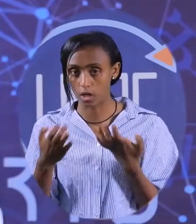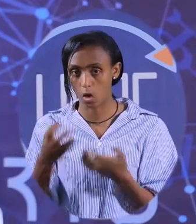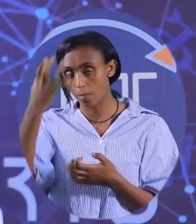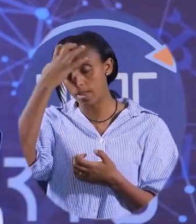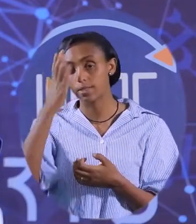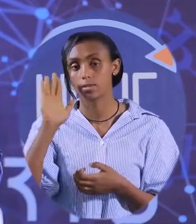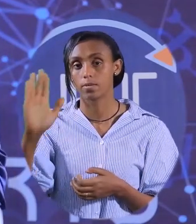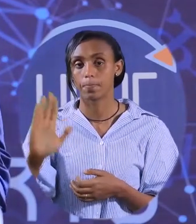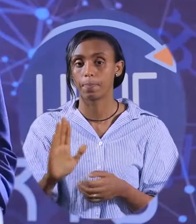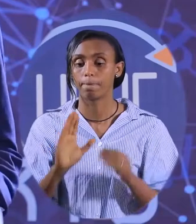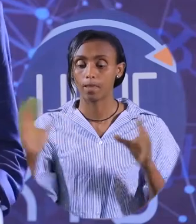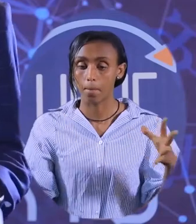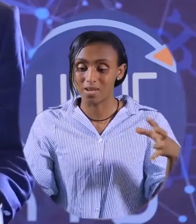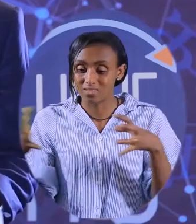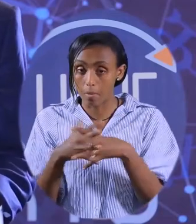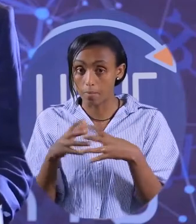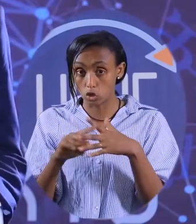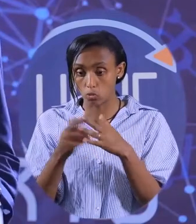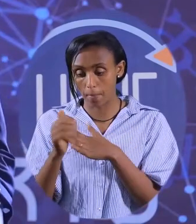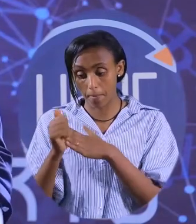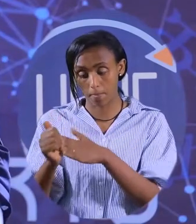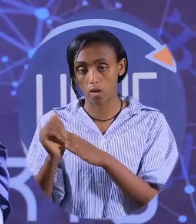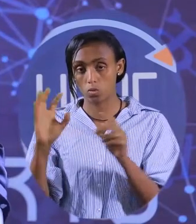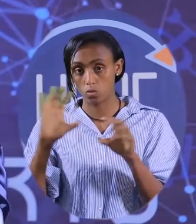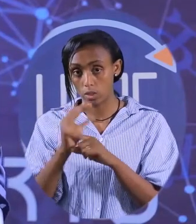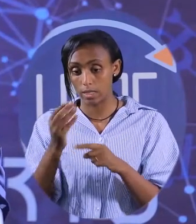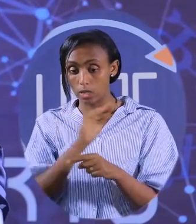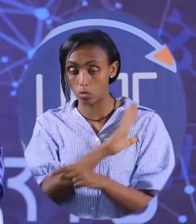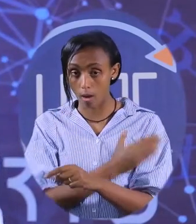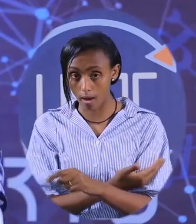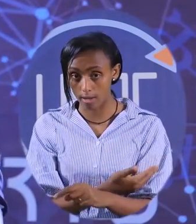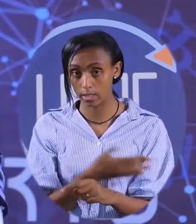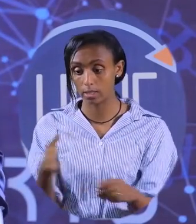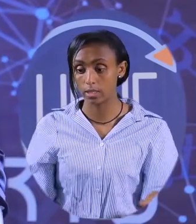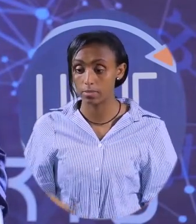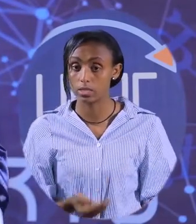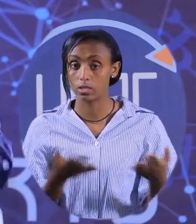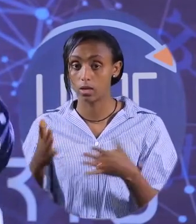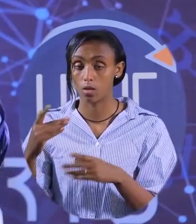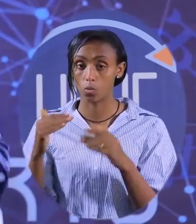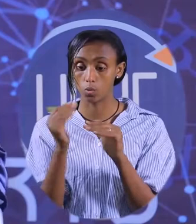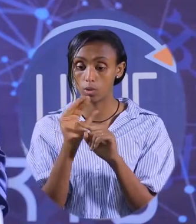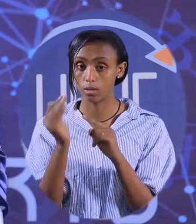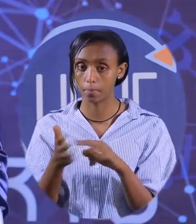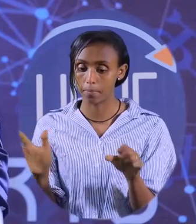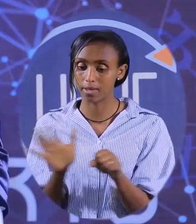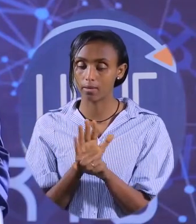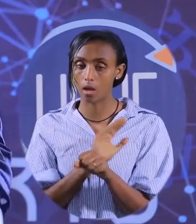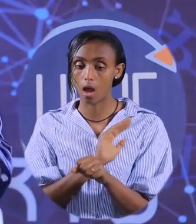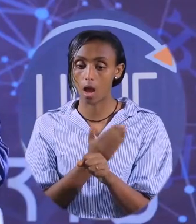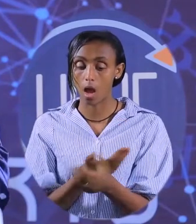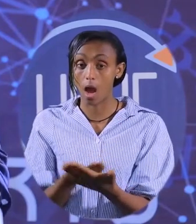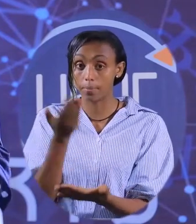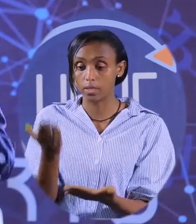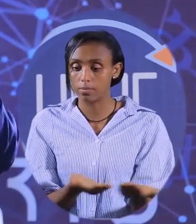መንግስትም ከማስተባበር አንፃር፣ ከመምራት አንፃር፣ የሰውን ኃይል ከማሰማራት አንፃር፣ በቂ ሀብት ከመመደብ